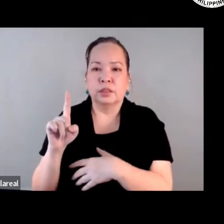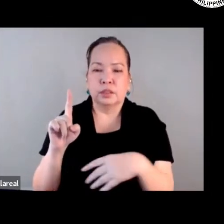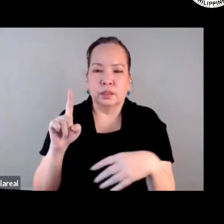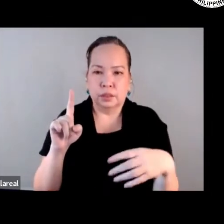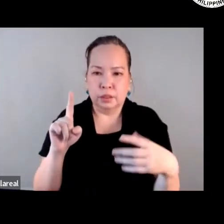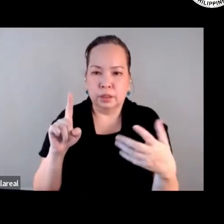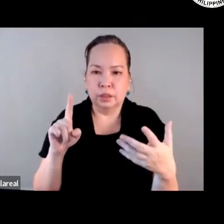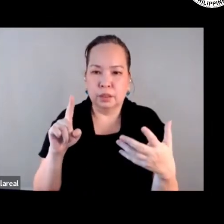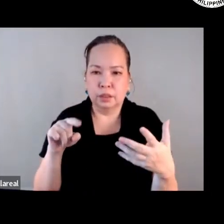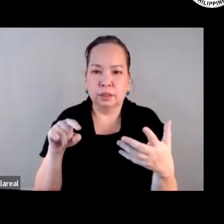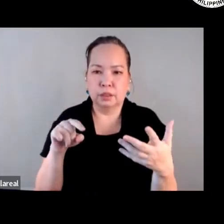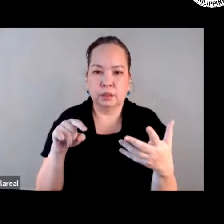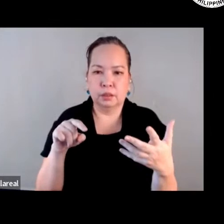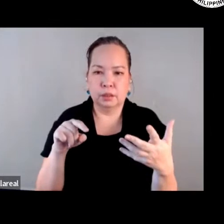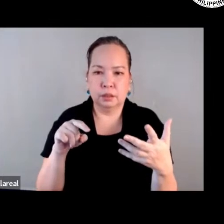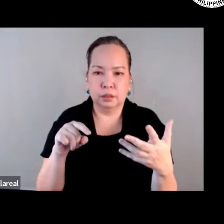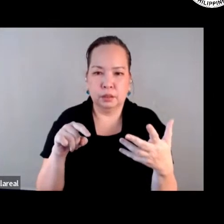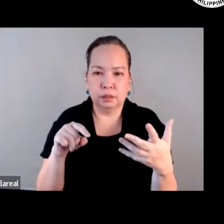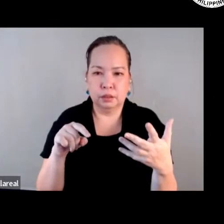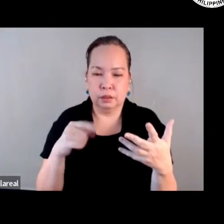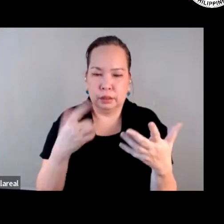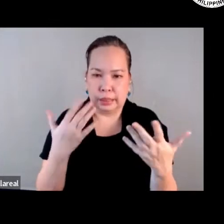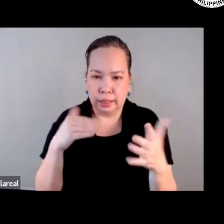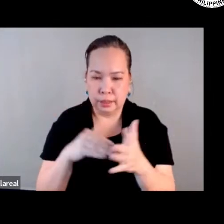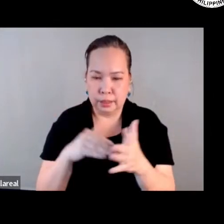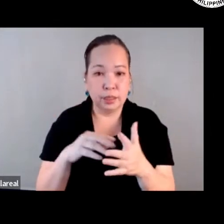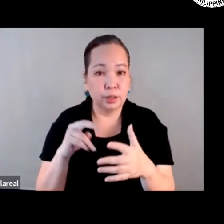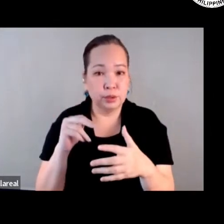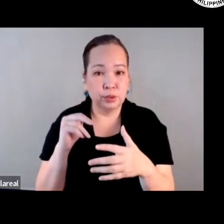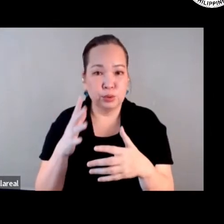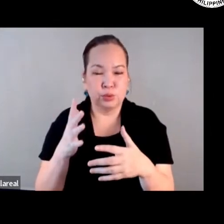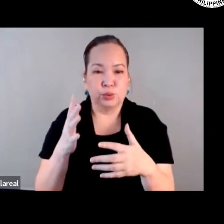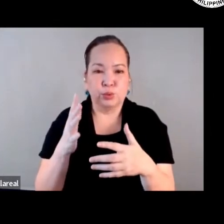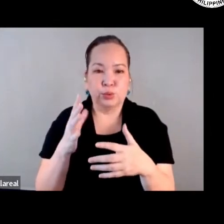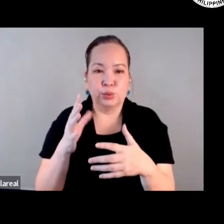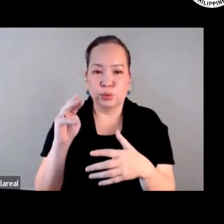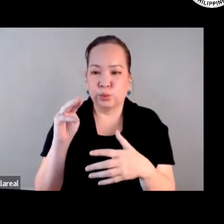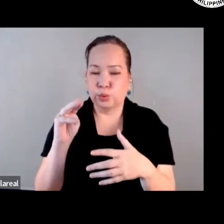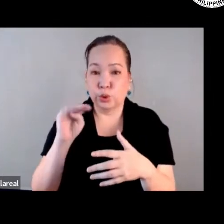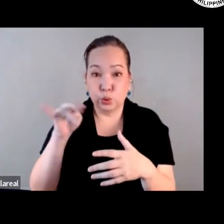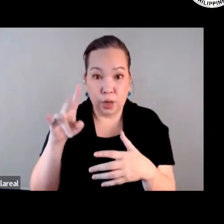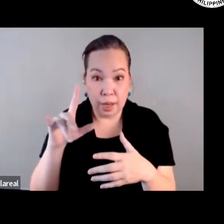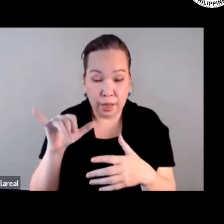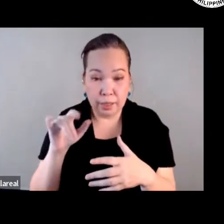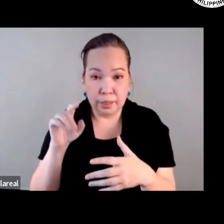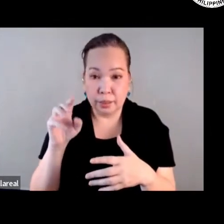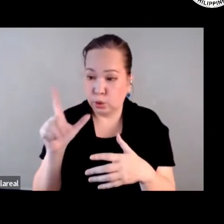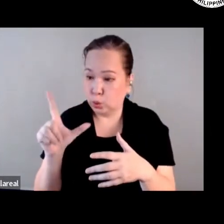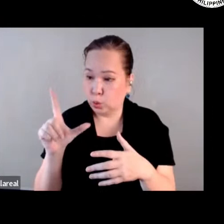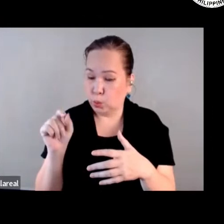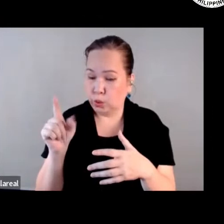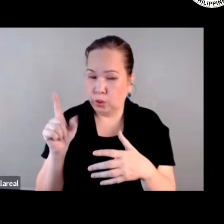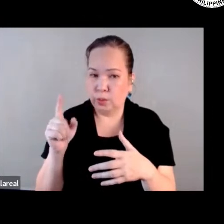issued another memoranda, no, memorandum, no, na nagbibigay naman po, no, supposedly ng 1